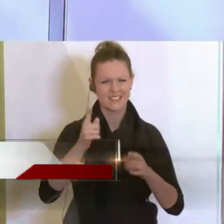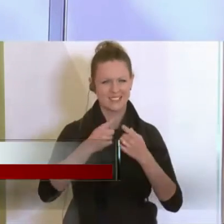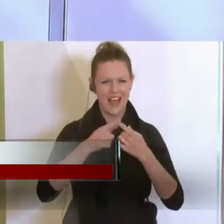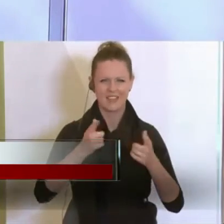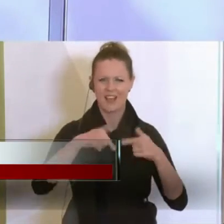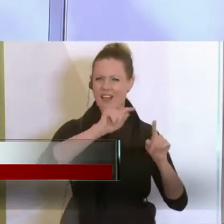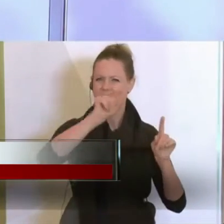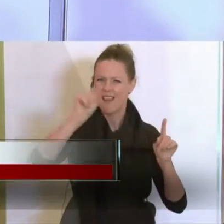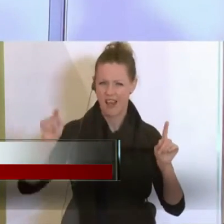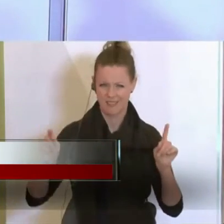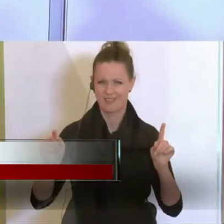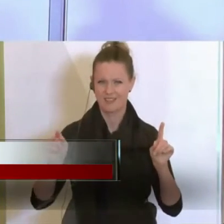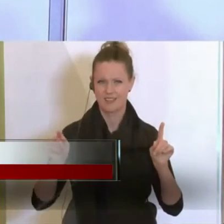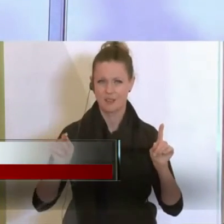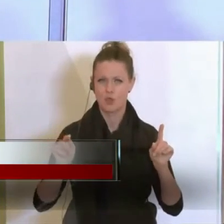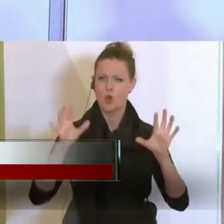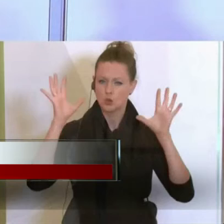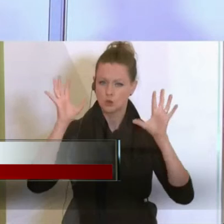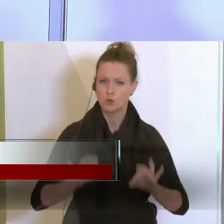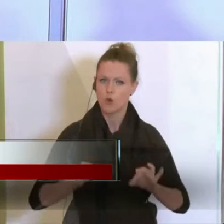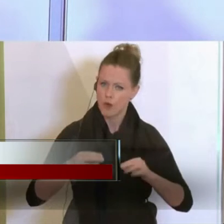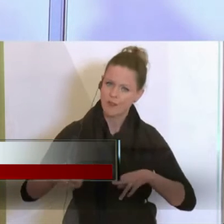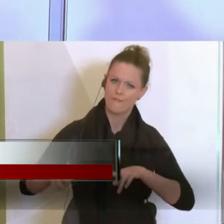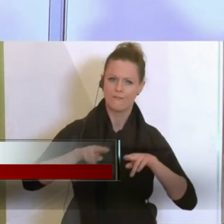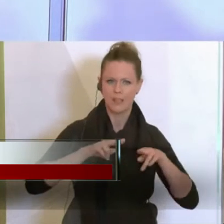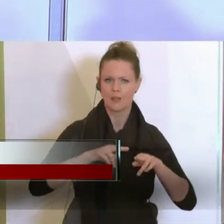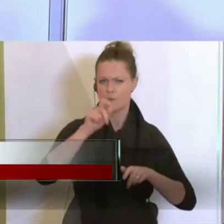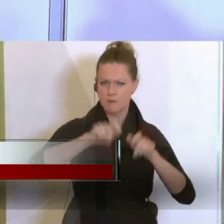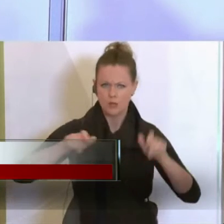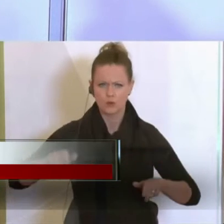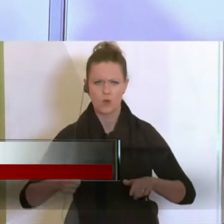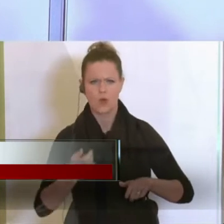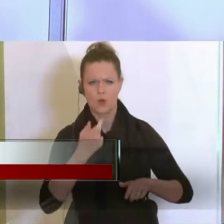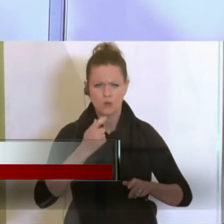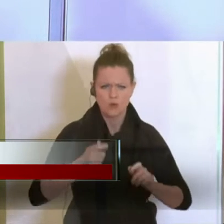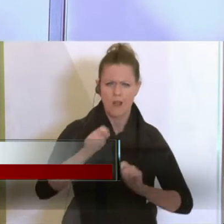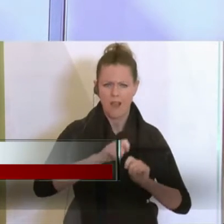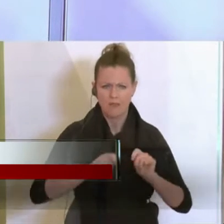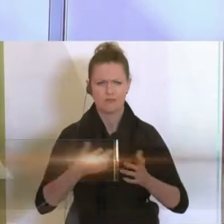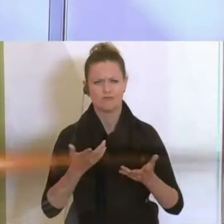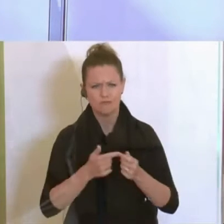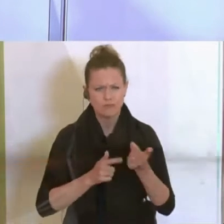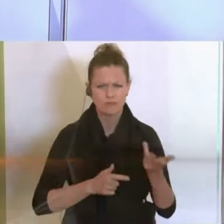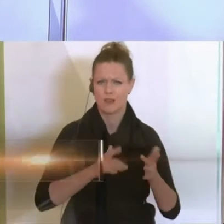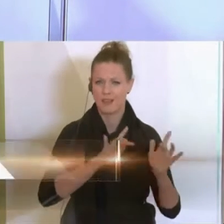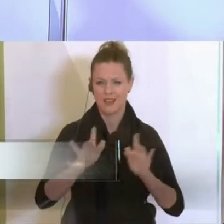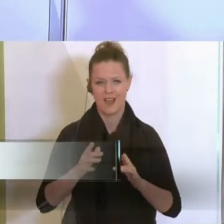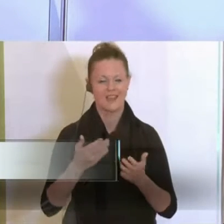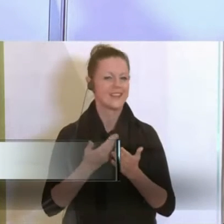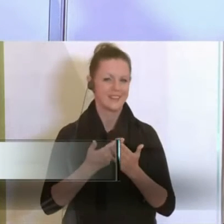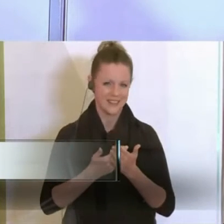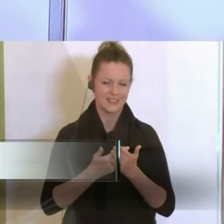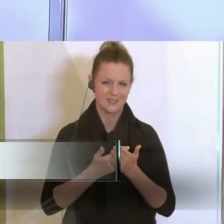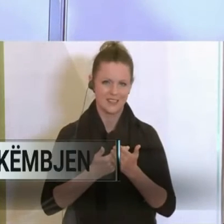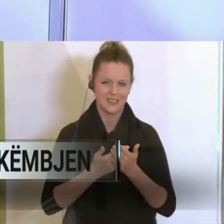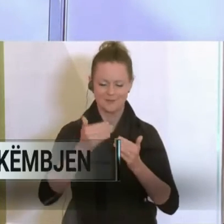paket prej 500 milion eurosh që synon të rris konsumin dhe reduktoj taksat për pronarët e restoranteve. Jam veçanërisht i